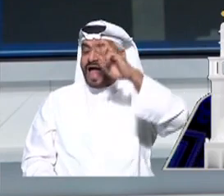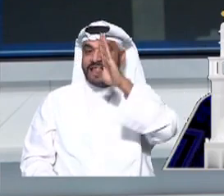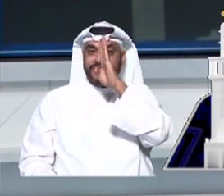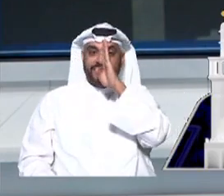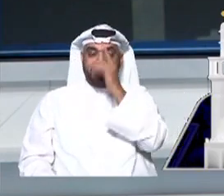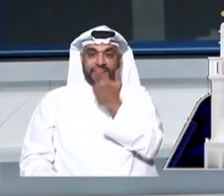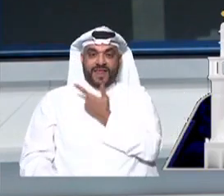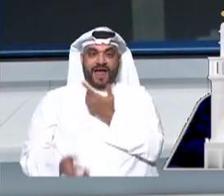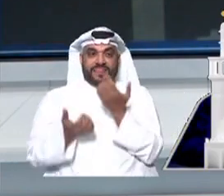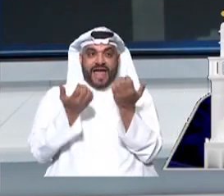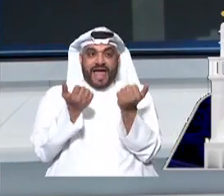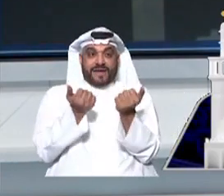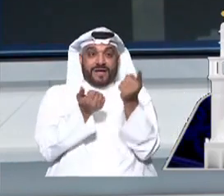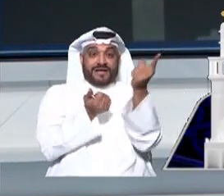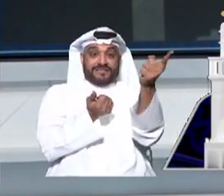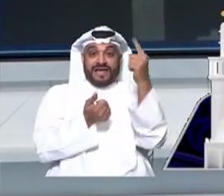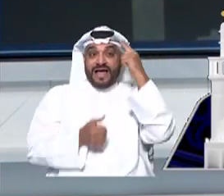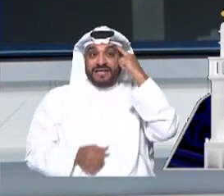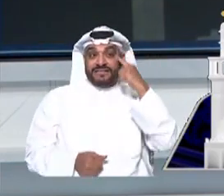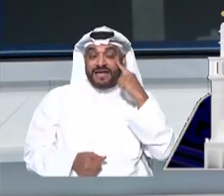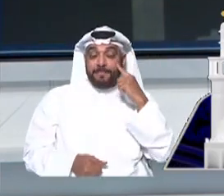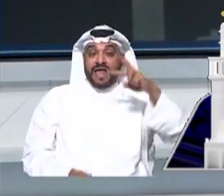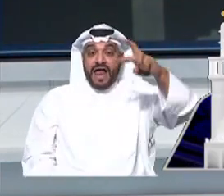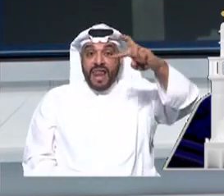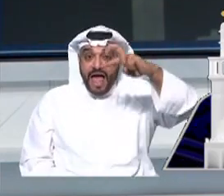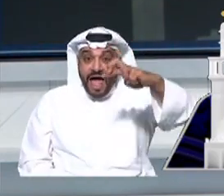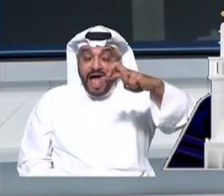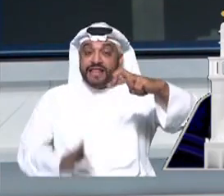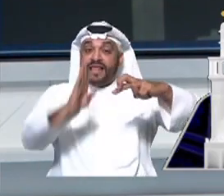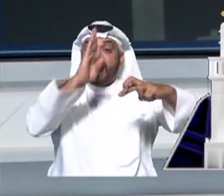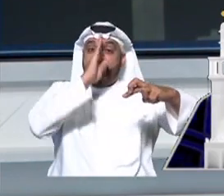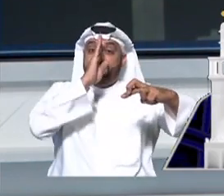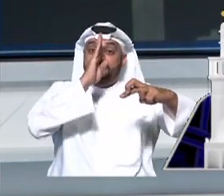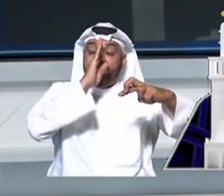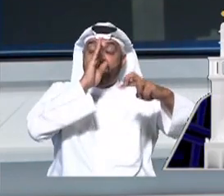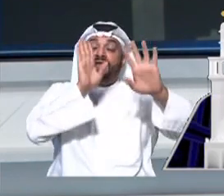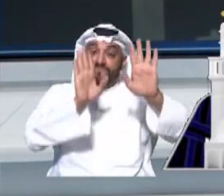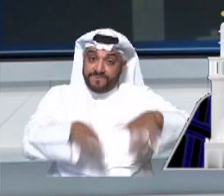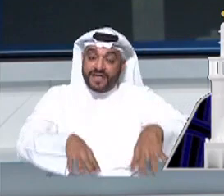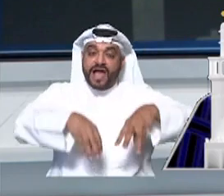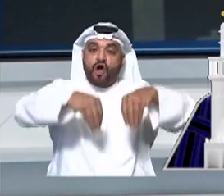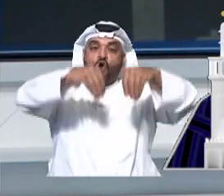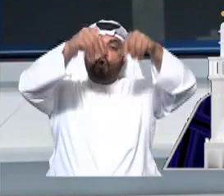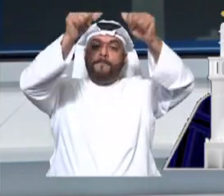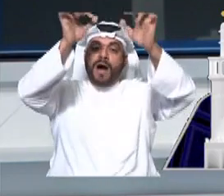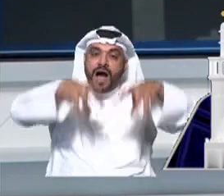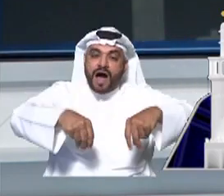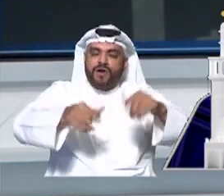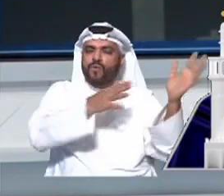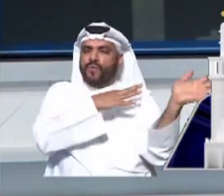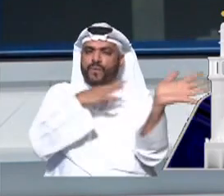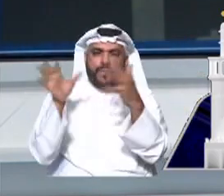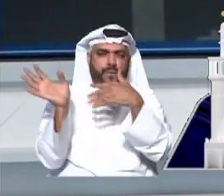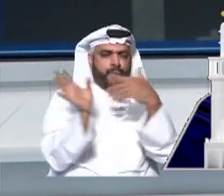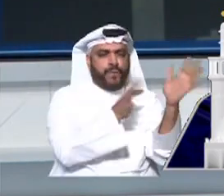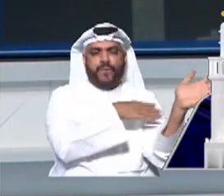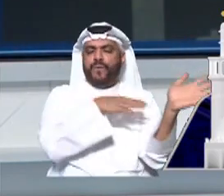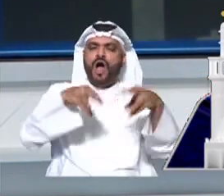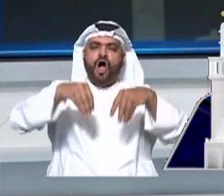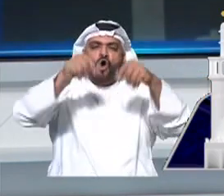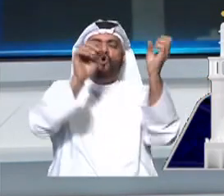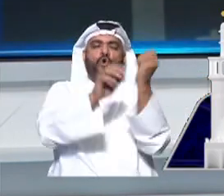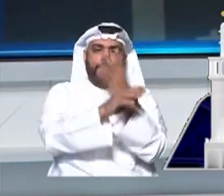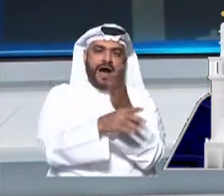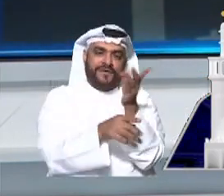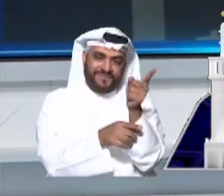الغربية، تستمر الأجواء المغبرة يوم الأحد والاثنين، غبار خفيف على بعض المناطق تتركز خاصة على المناطق المكشوفة